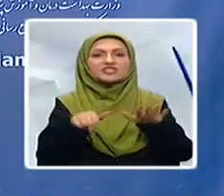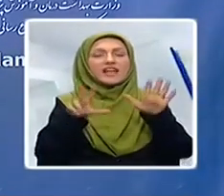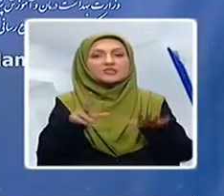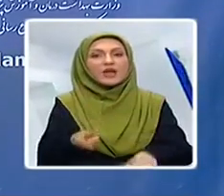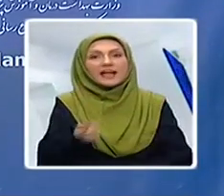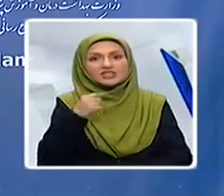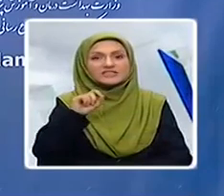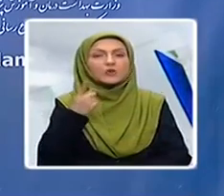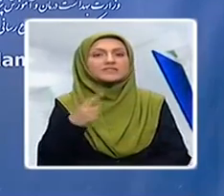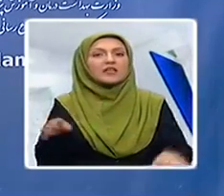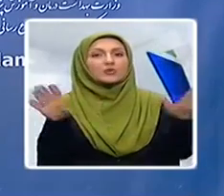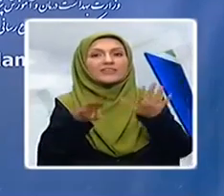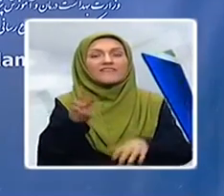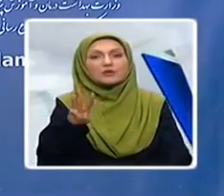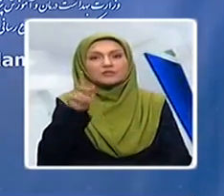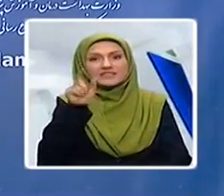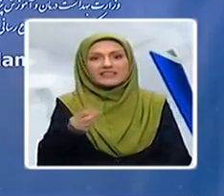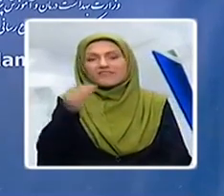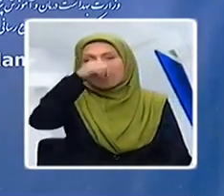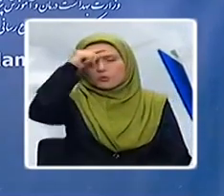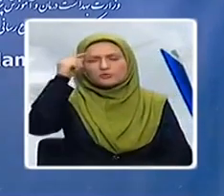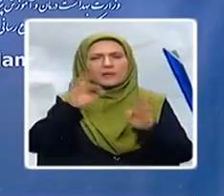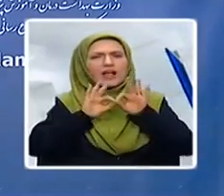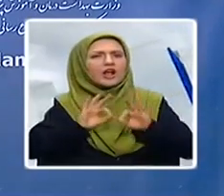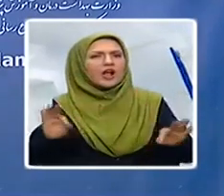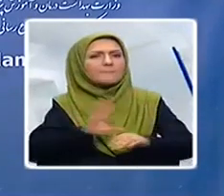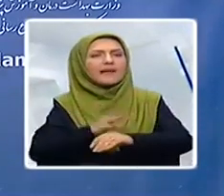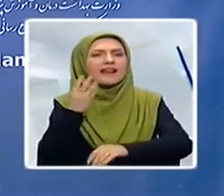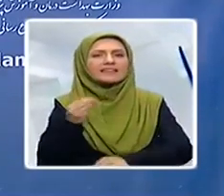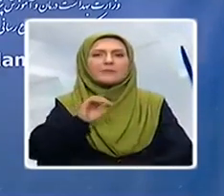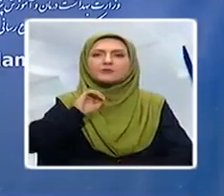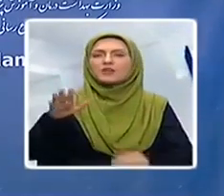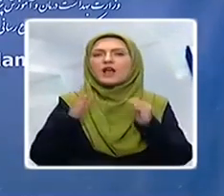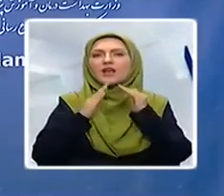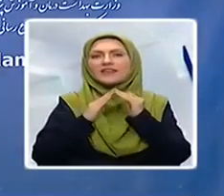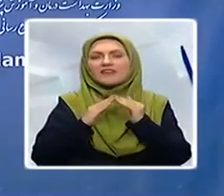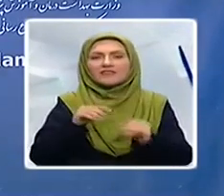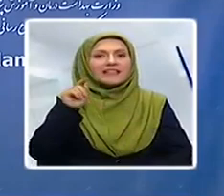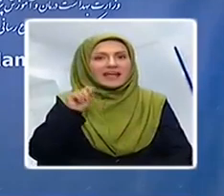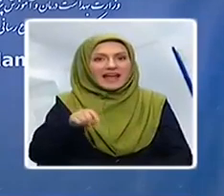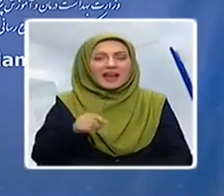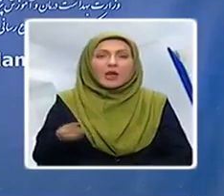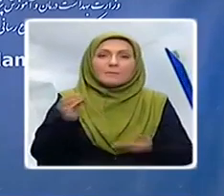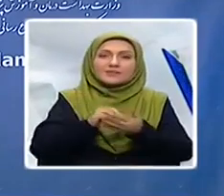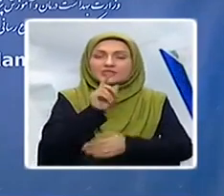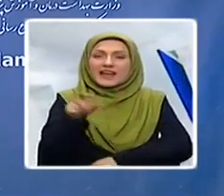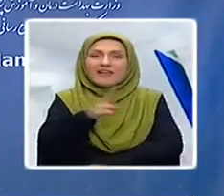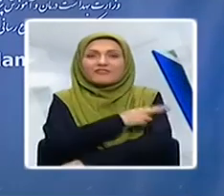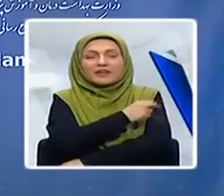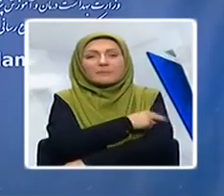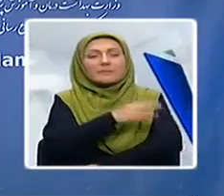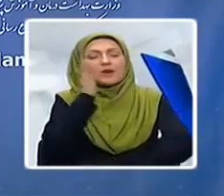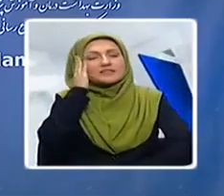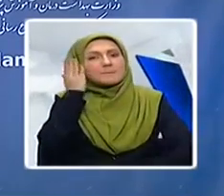68,193 مورد خوشبختانه بهبودی کامل پیدا کردن و اگر از زمره عزیزانی بودند که در بیمارستان ها مراکز درمانی معین بستری بودند